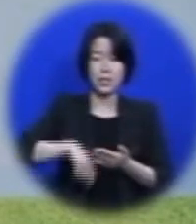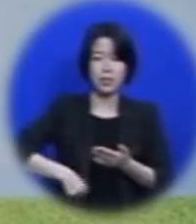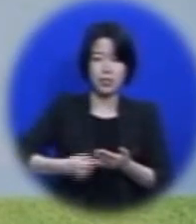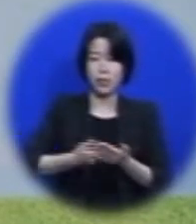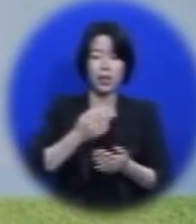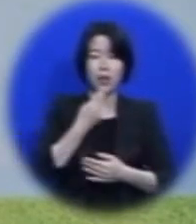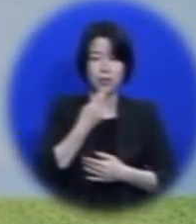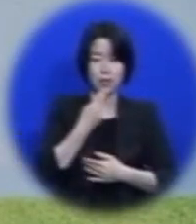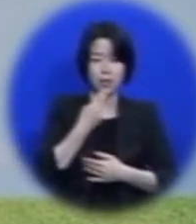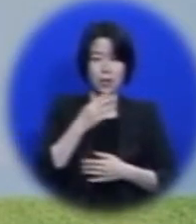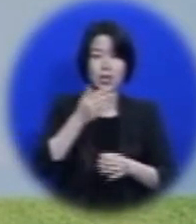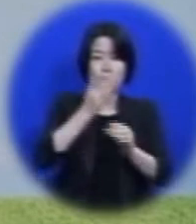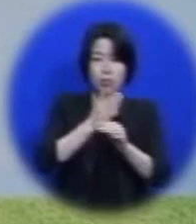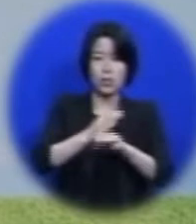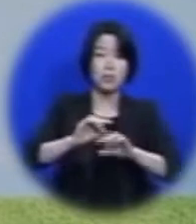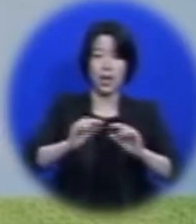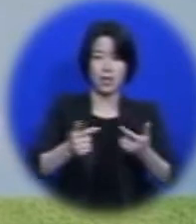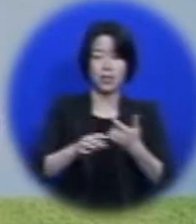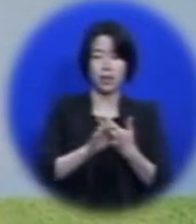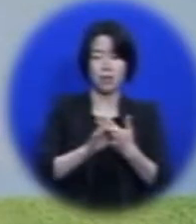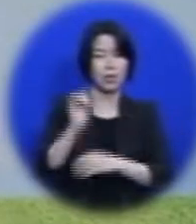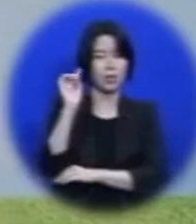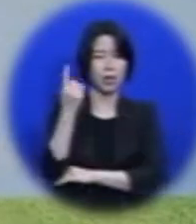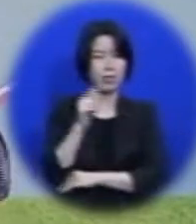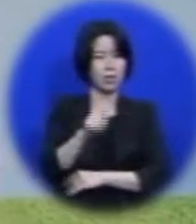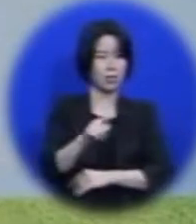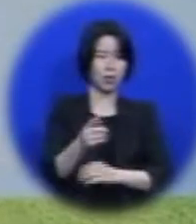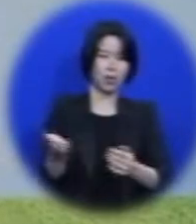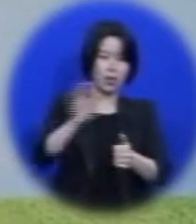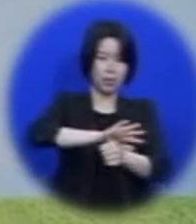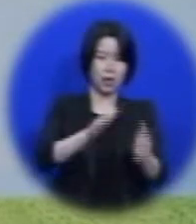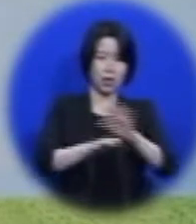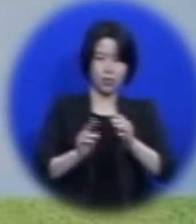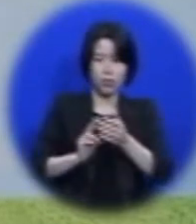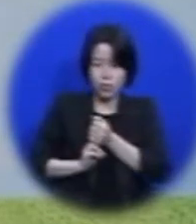그렇지 않았다면 아마 다윗은 그것을 어떻든 덮으려고 했을